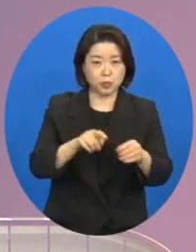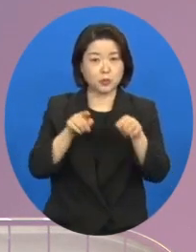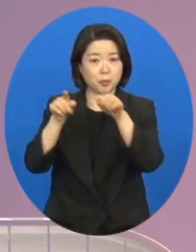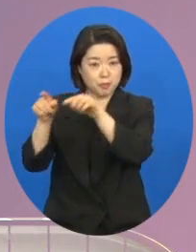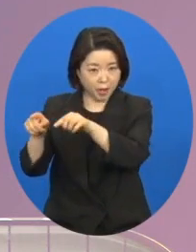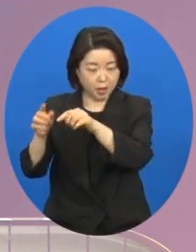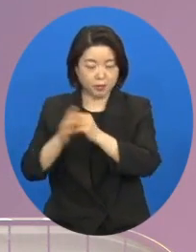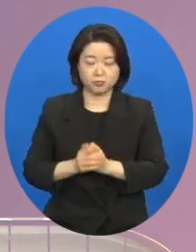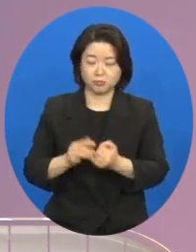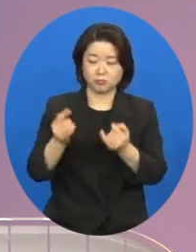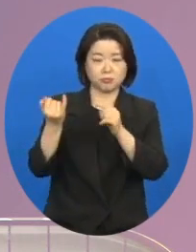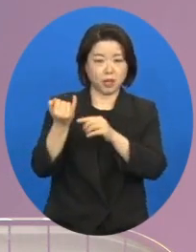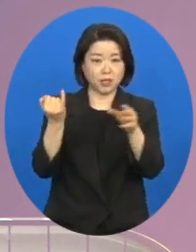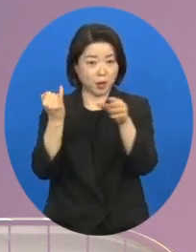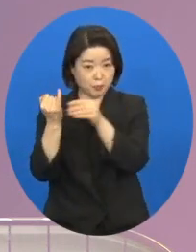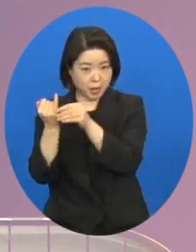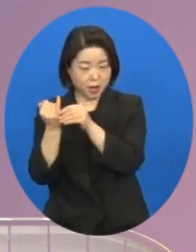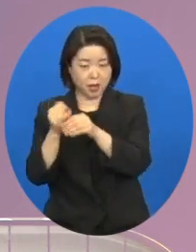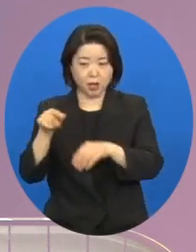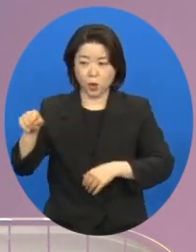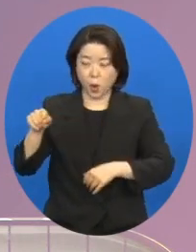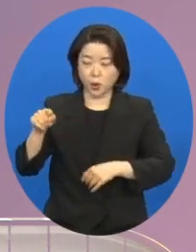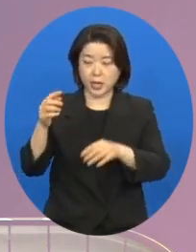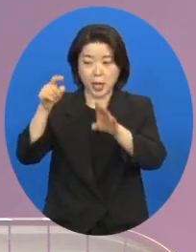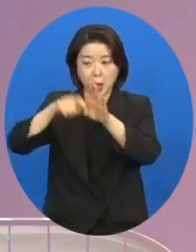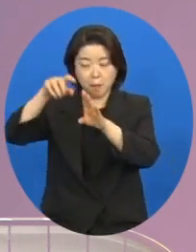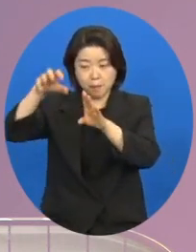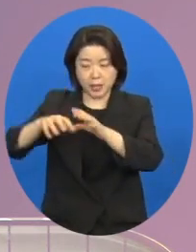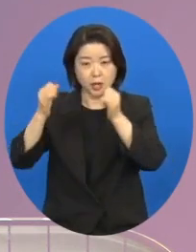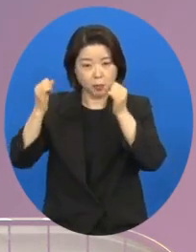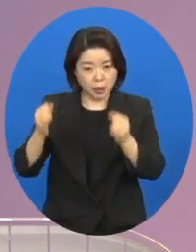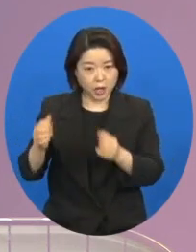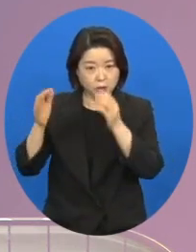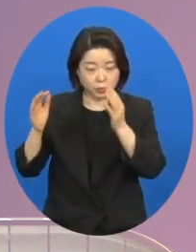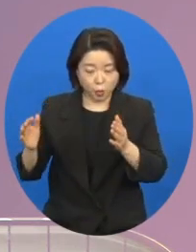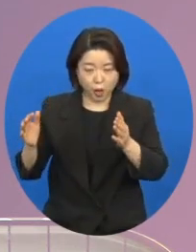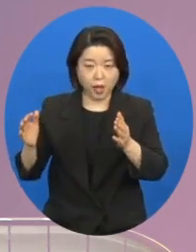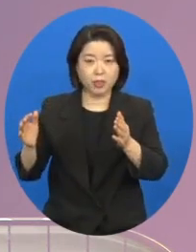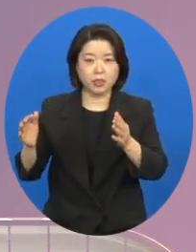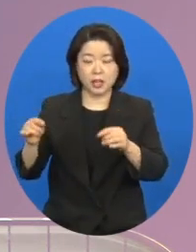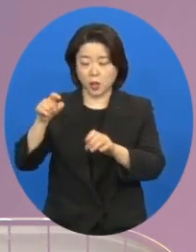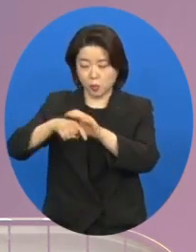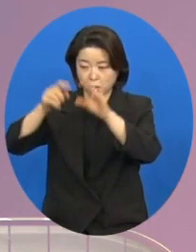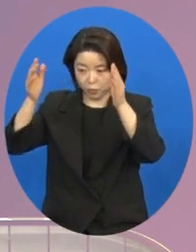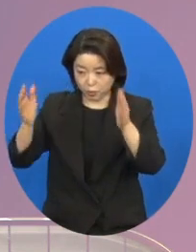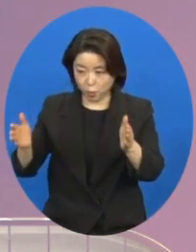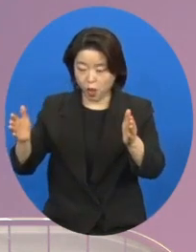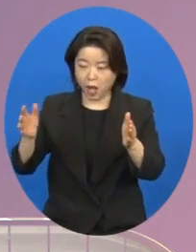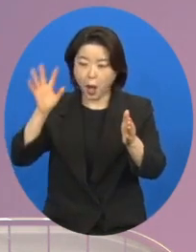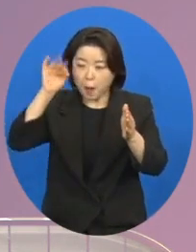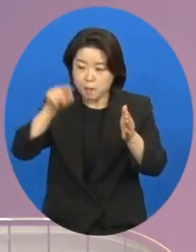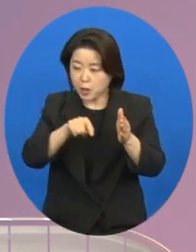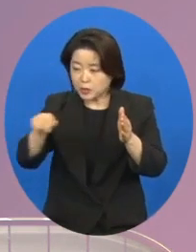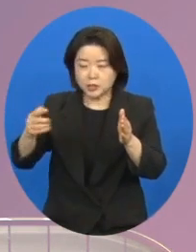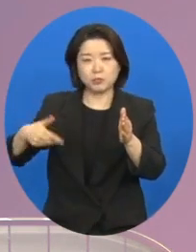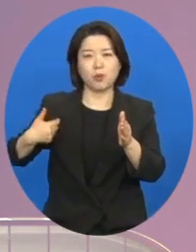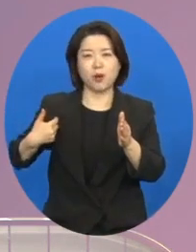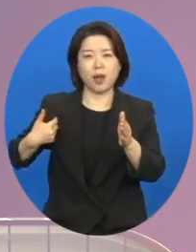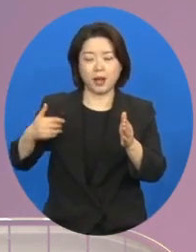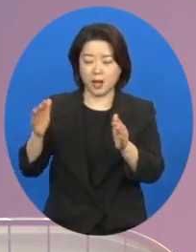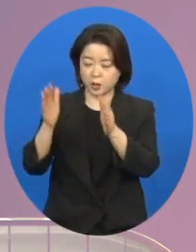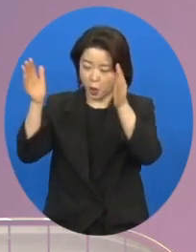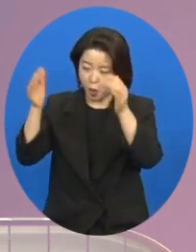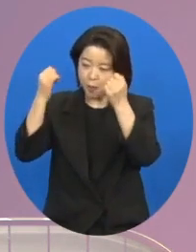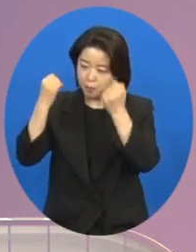거기에 머물러 있는 동안에 마리아가 해산할 날이 되었다. 거기에 머물러 있는 동안 며칠이 있었는지 모르겠지만